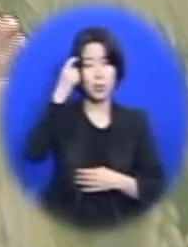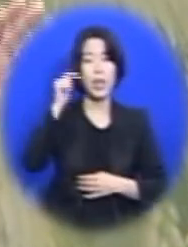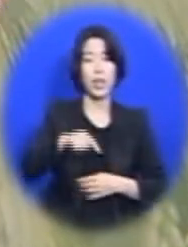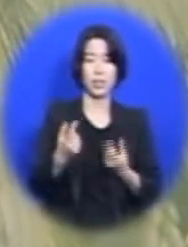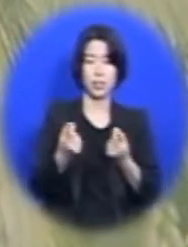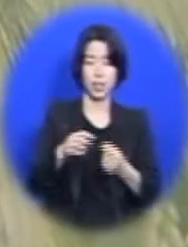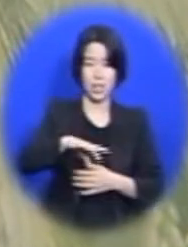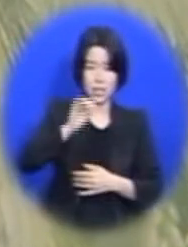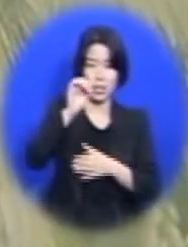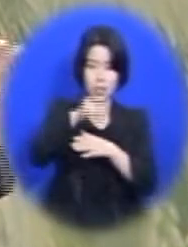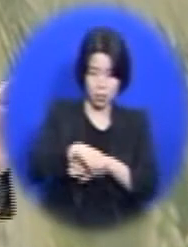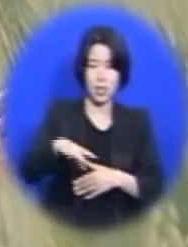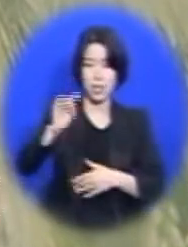그렇게